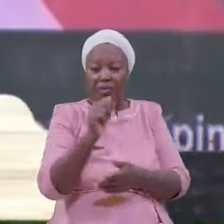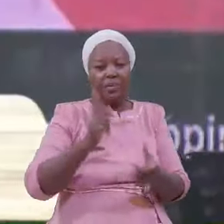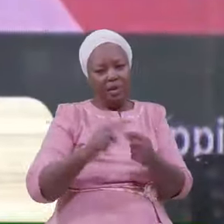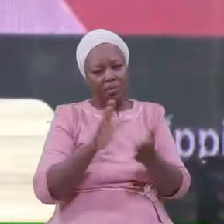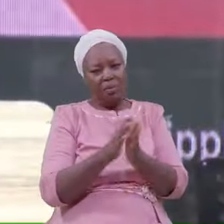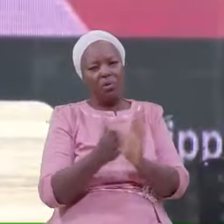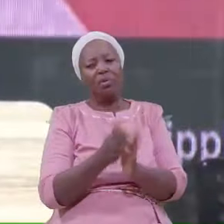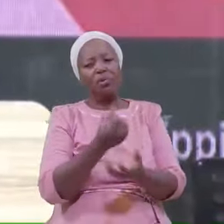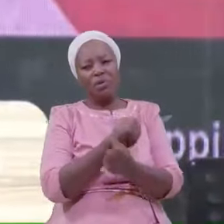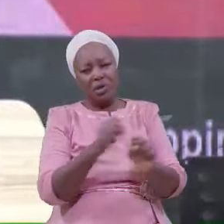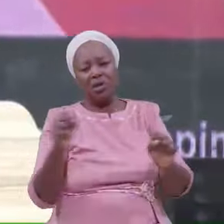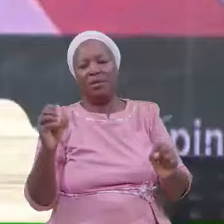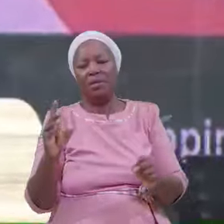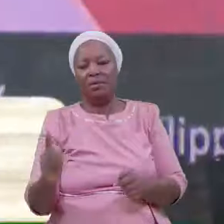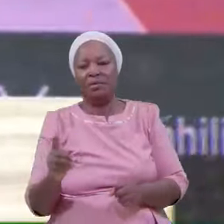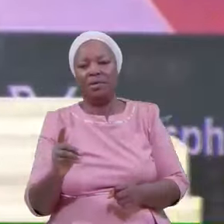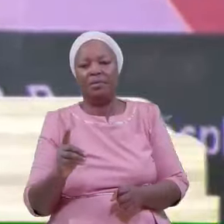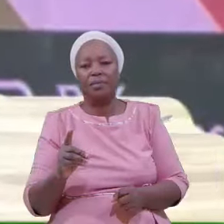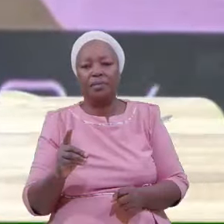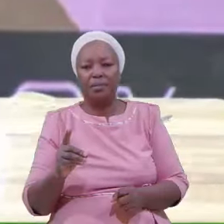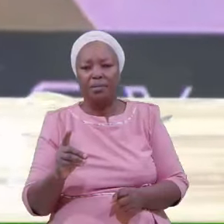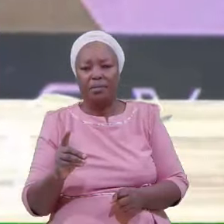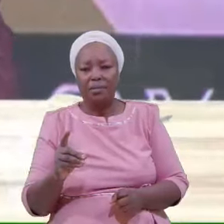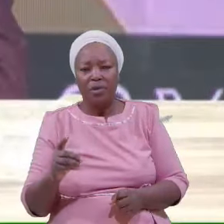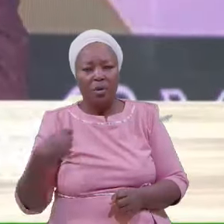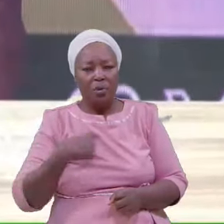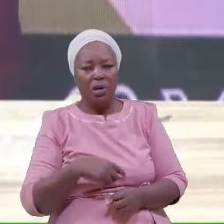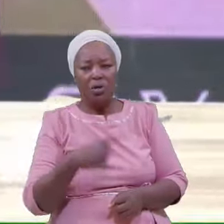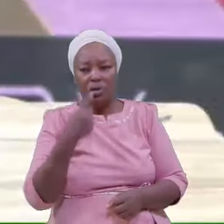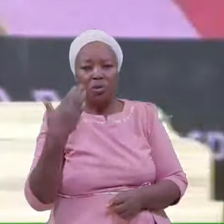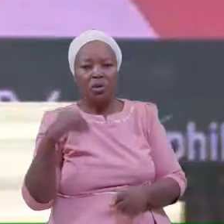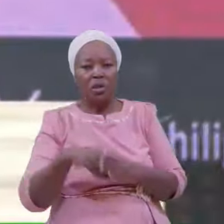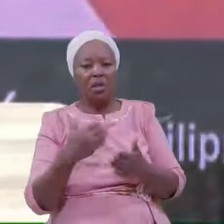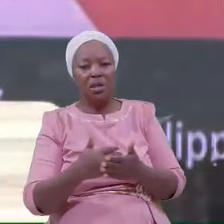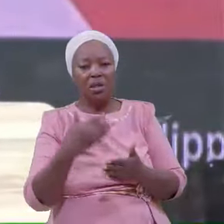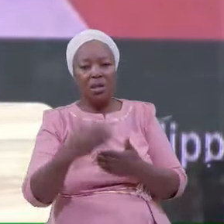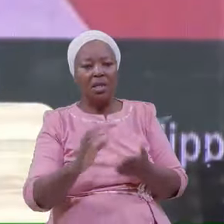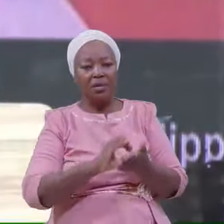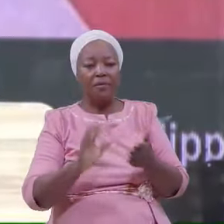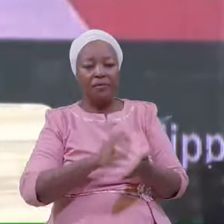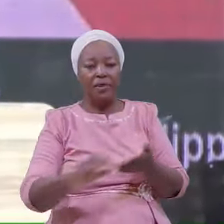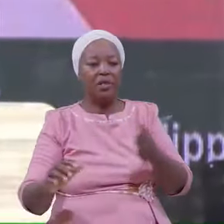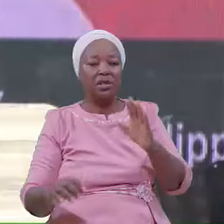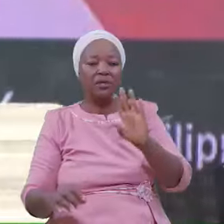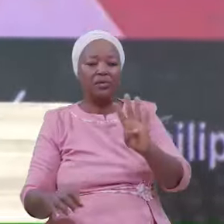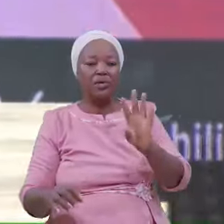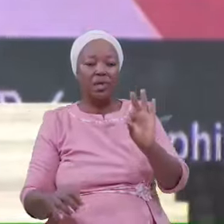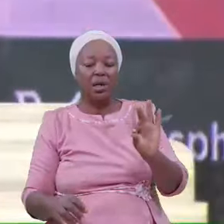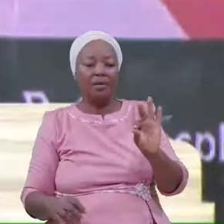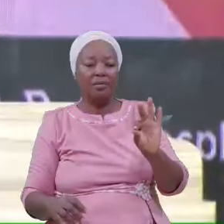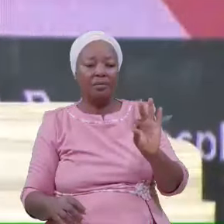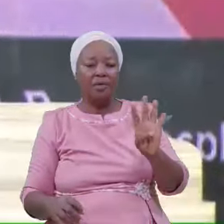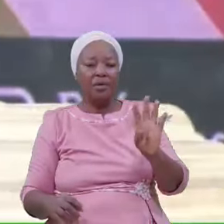Kanya, maliligtas ka. We're told in the next verse, verse 49. Ang susunod na talata.